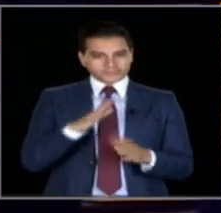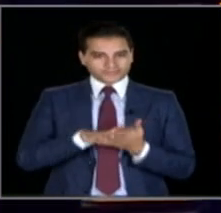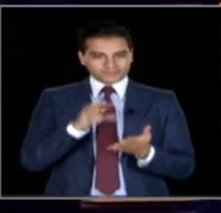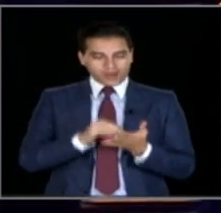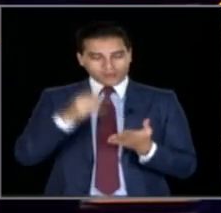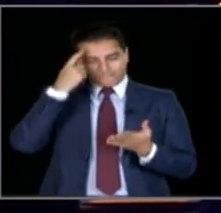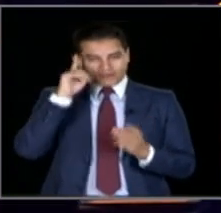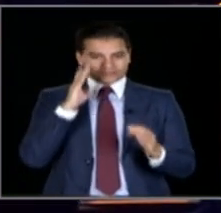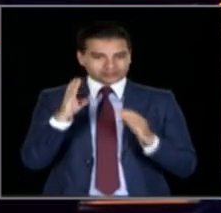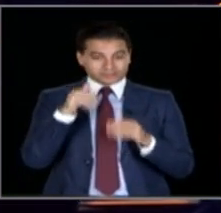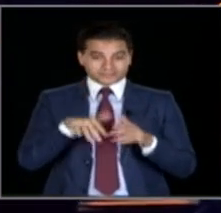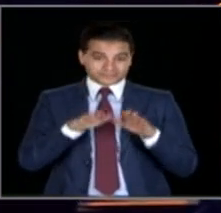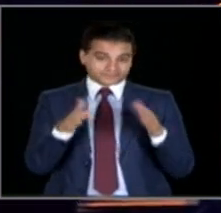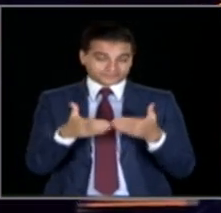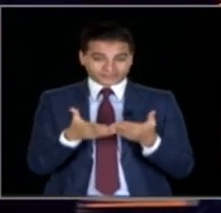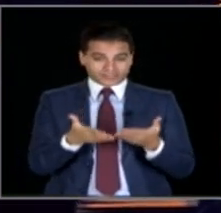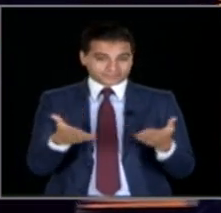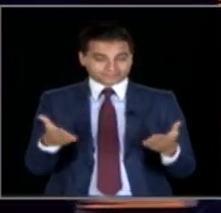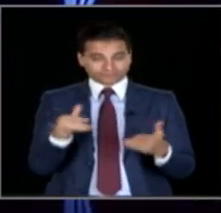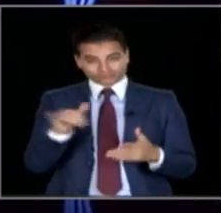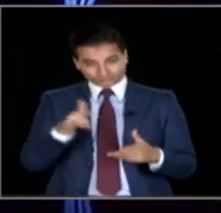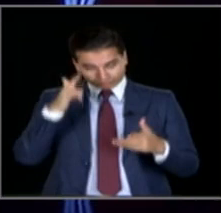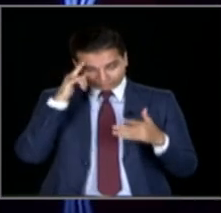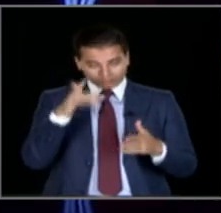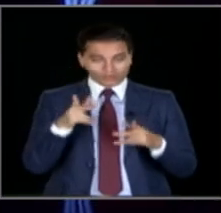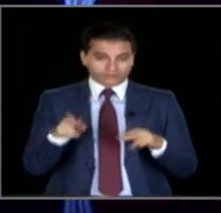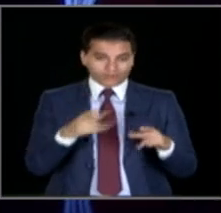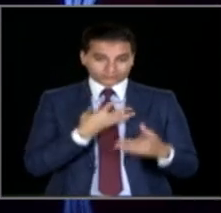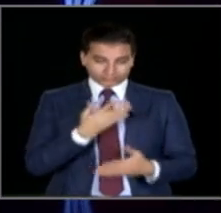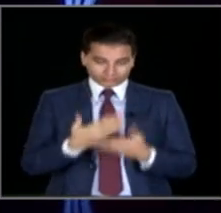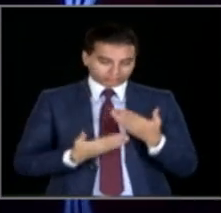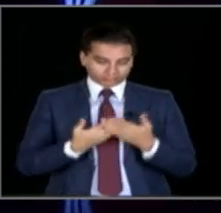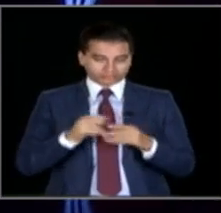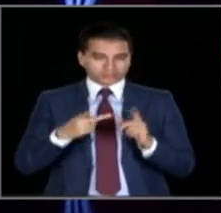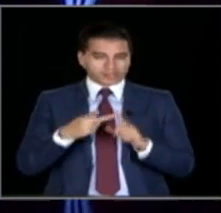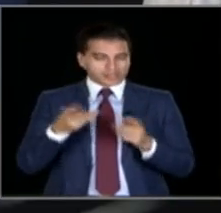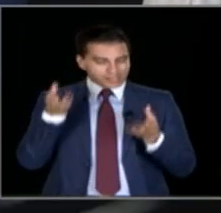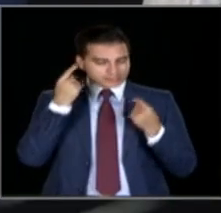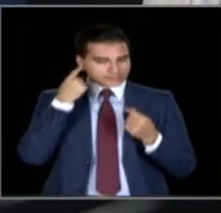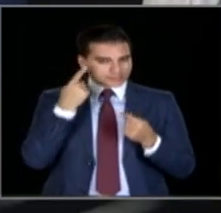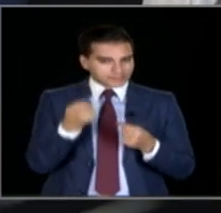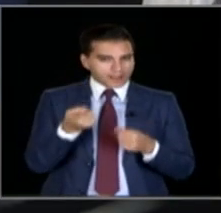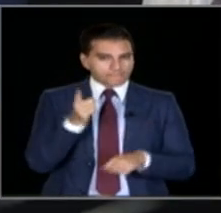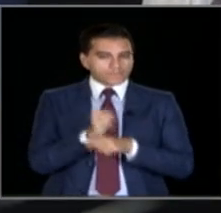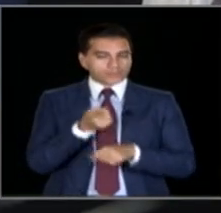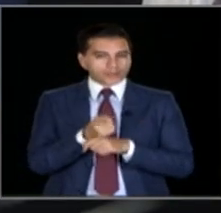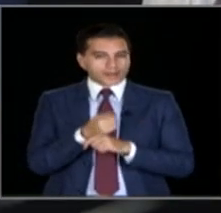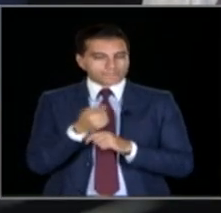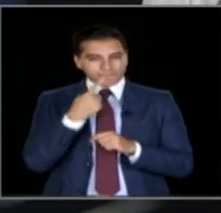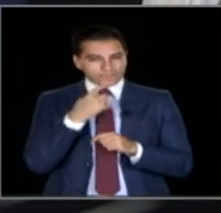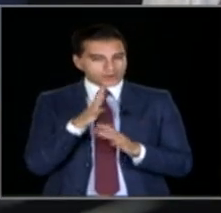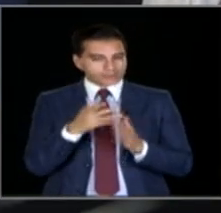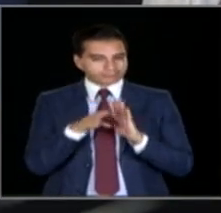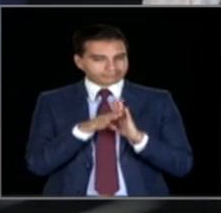تجاوبش في الفقرة الأولى. فريق الهكسوس محتاجين في الفاصل تسمعوا تعليمات المدير